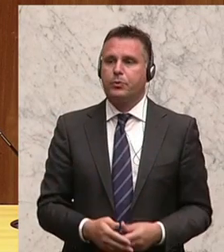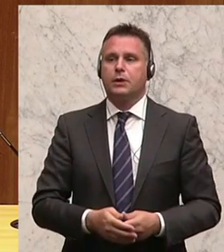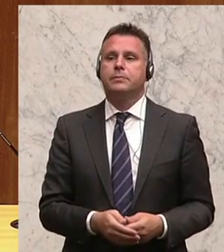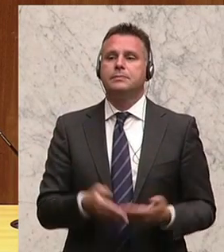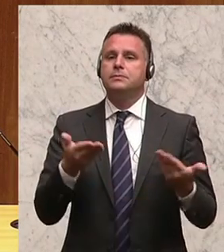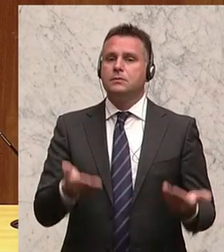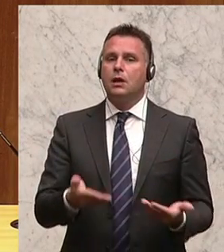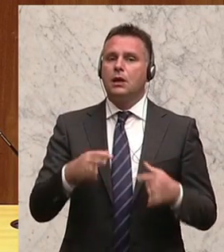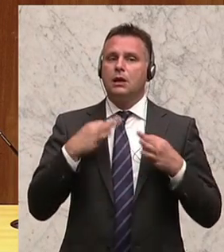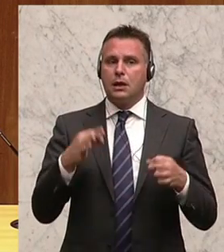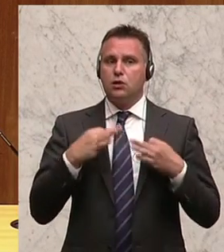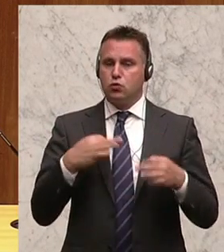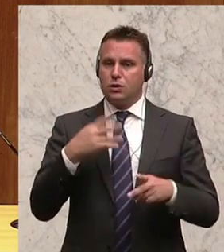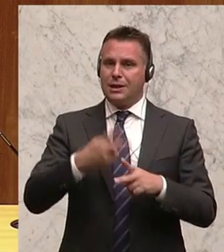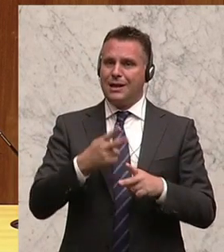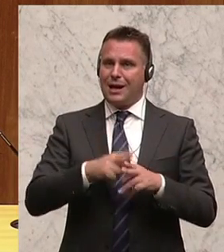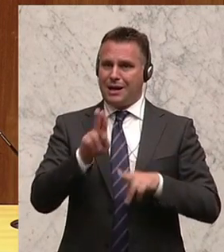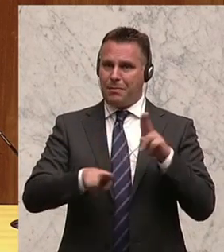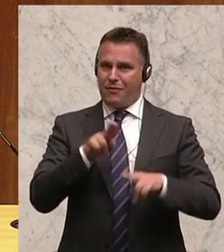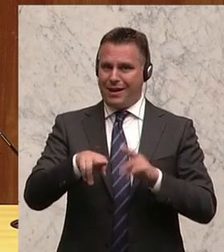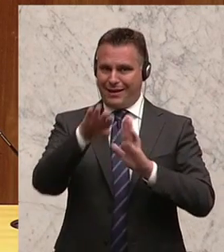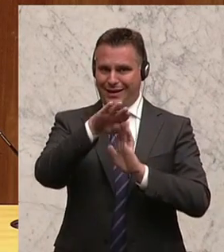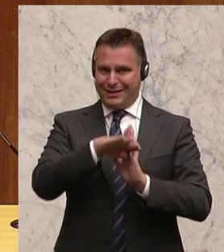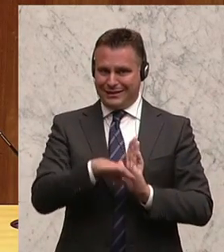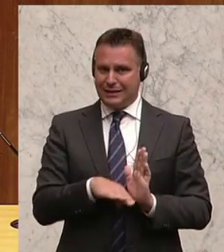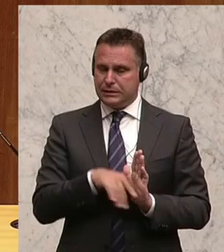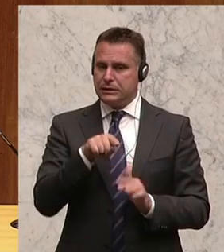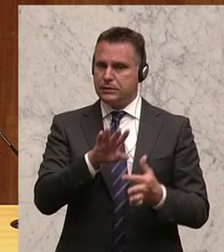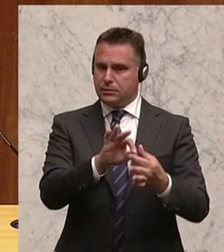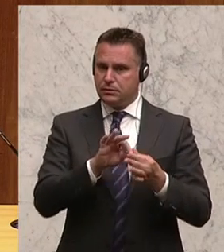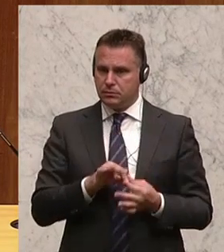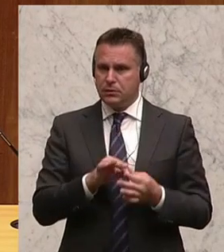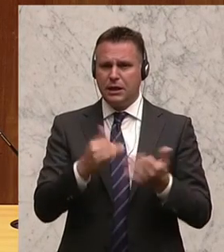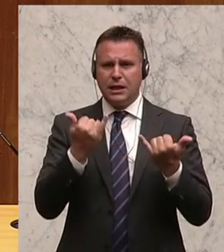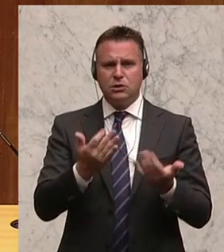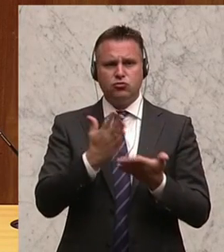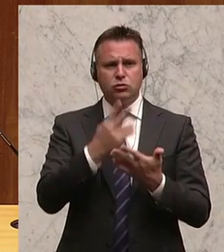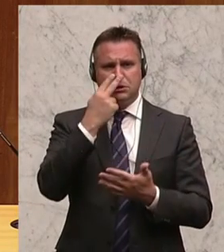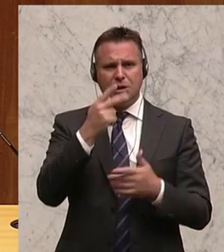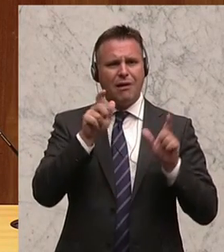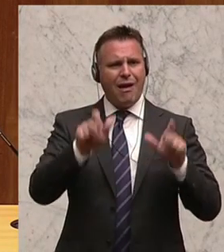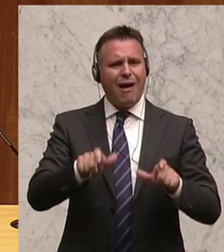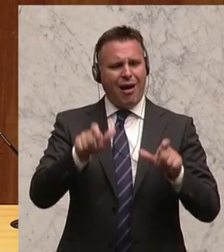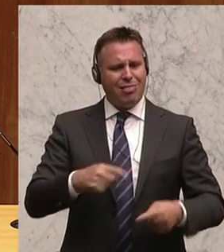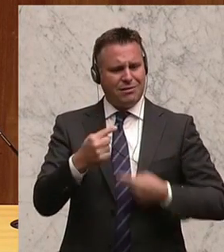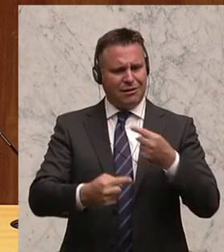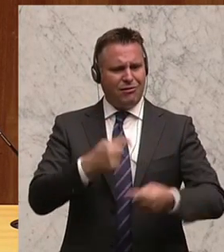dem Gesundheits- und Krankenpflegegesetz werden die vor allem durch die demografische Entwicklung geprägten